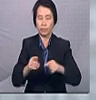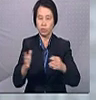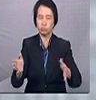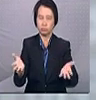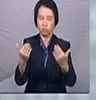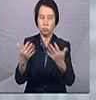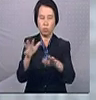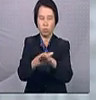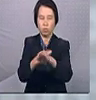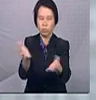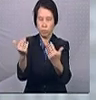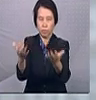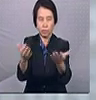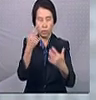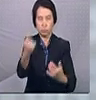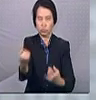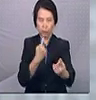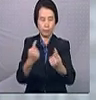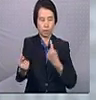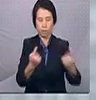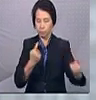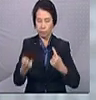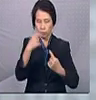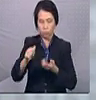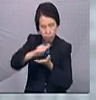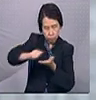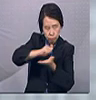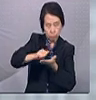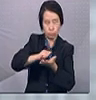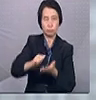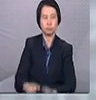lagi di antara mereka untuk tampil ke depan untuk saringan.